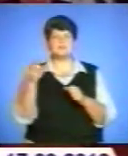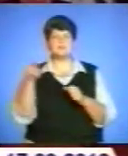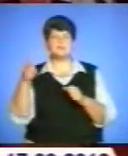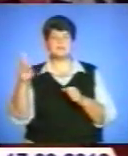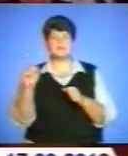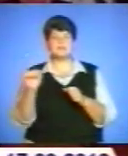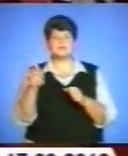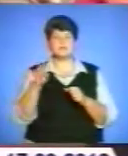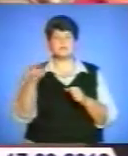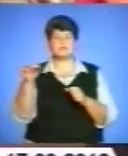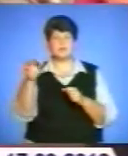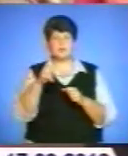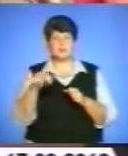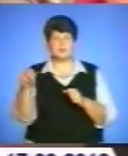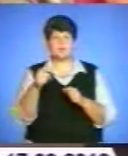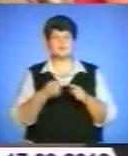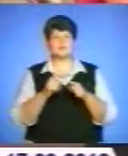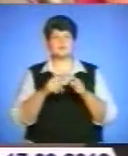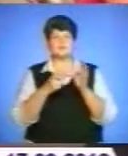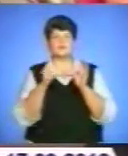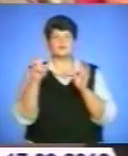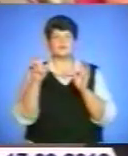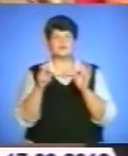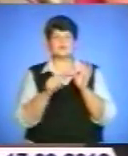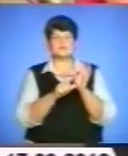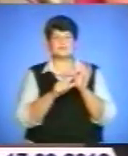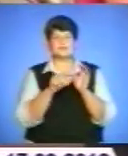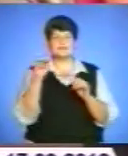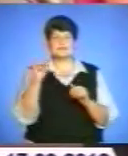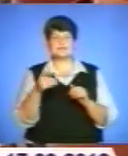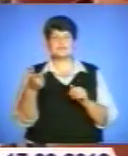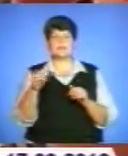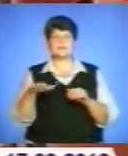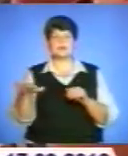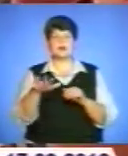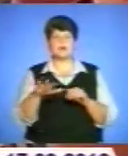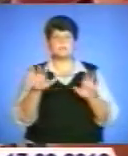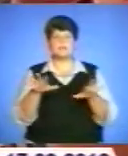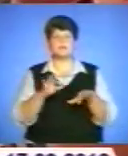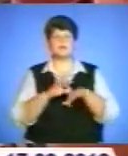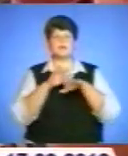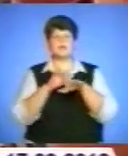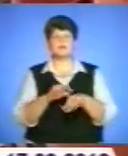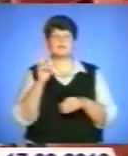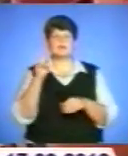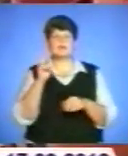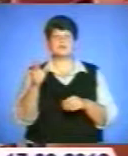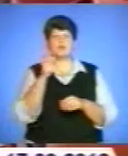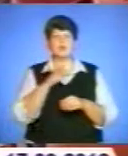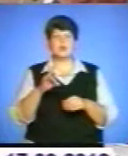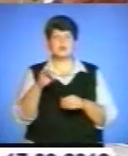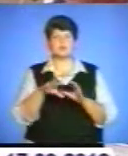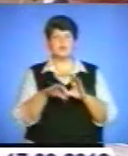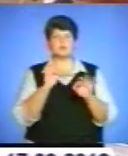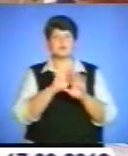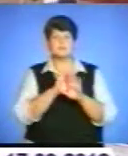культур. Загалом це на площі 206 тисяч гектарів. Місцем проведення цього семінару наради у Кременецькому районі обране